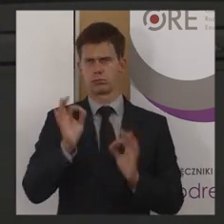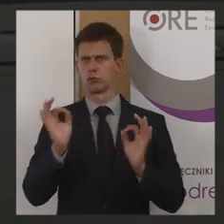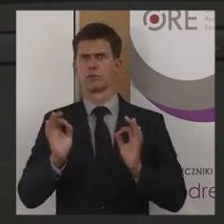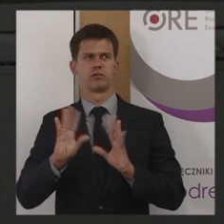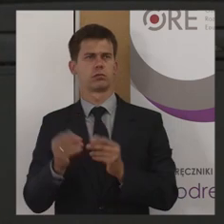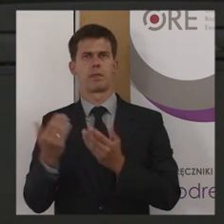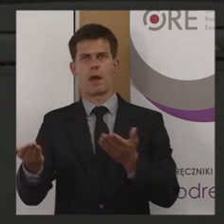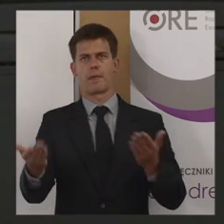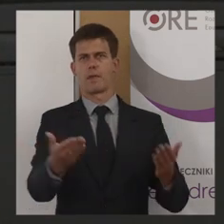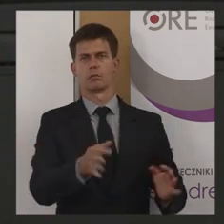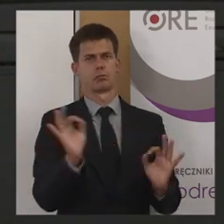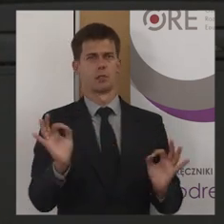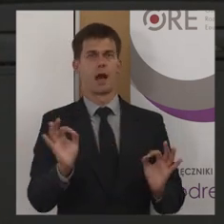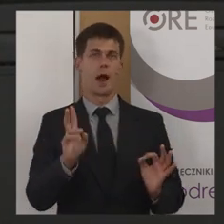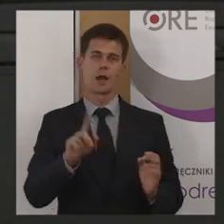bardzo wiele